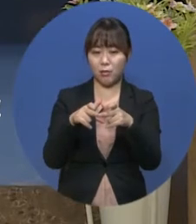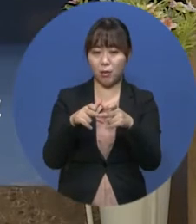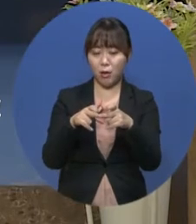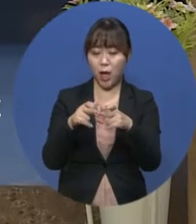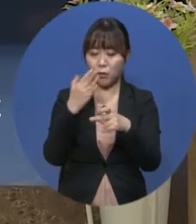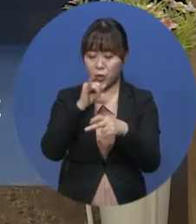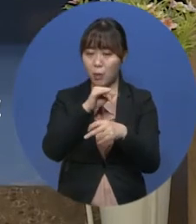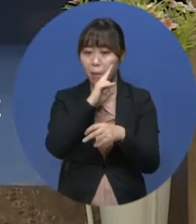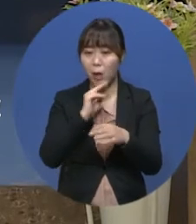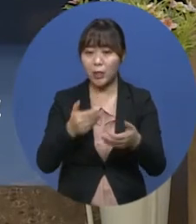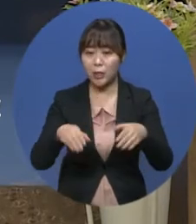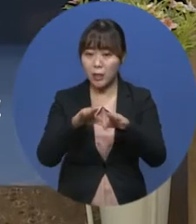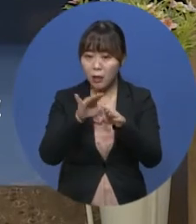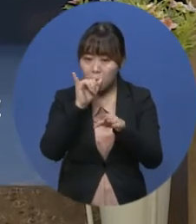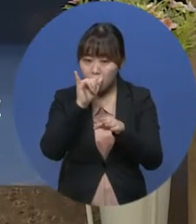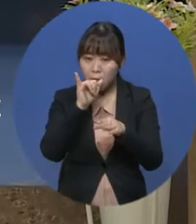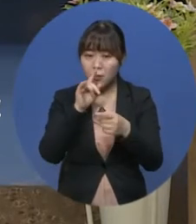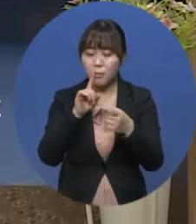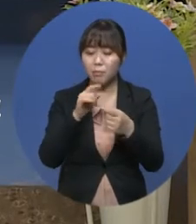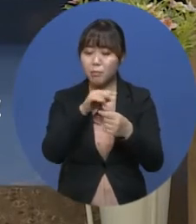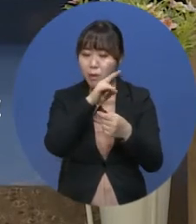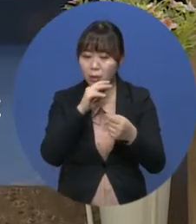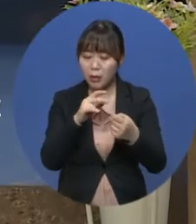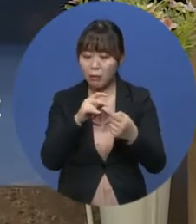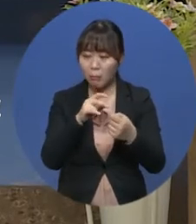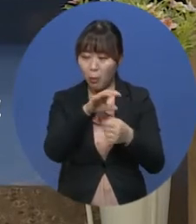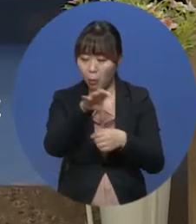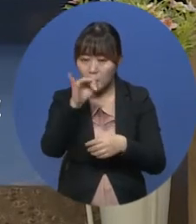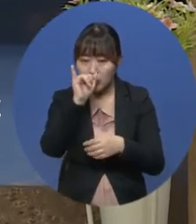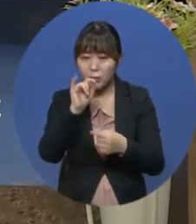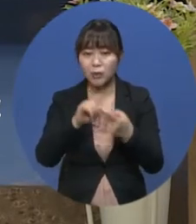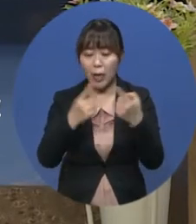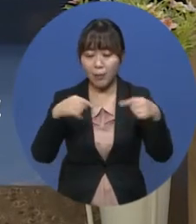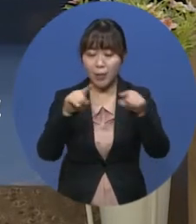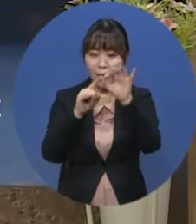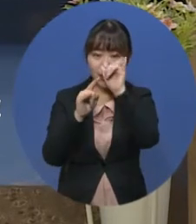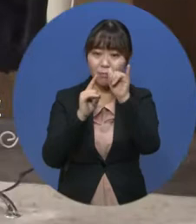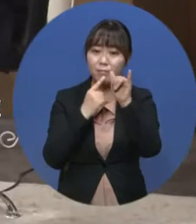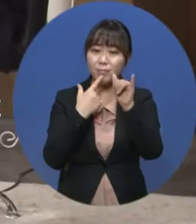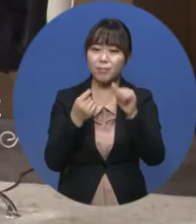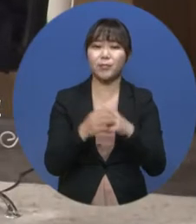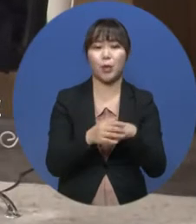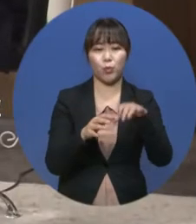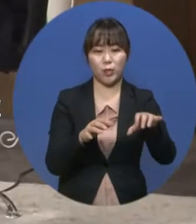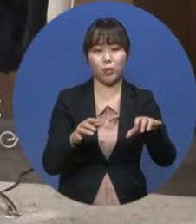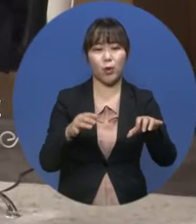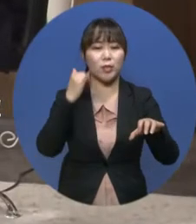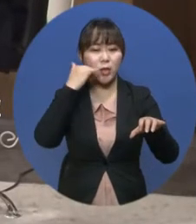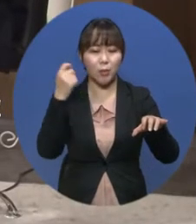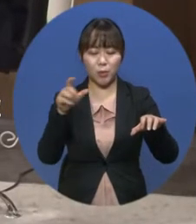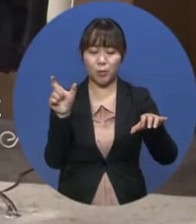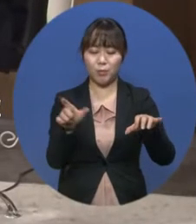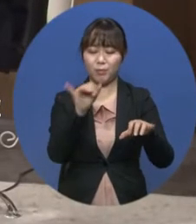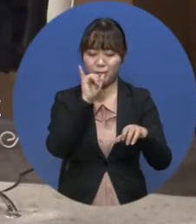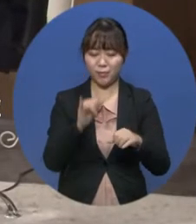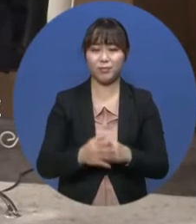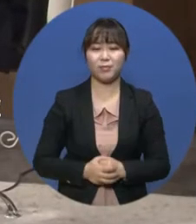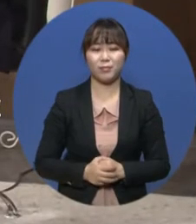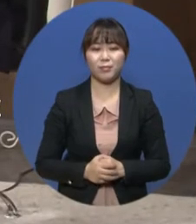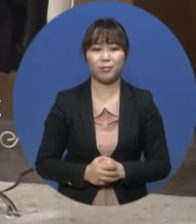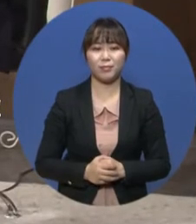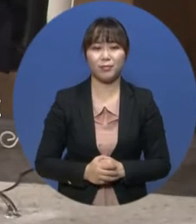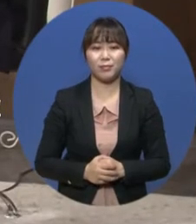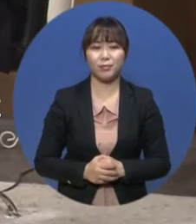수 있는 편의 시설이 있는지 이런 여부도 가르치 표시가 되어 있다 는 말씀이 지금 일치하고 같이 표시 써 예